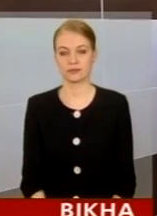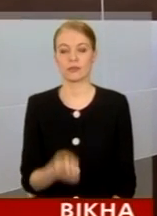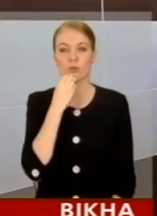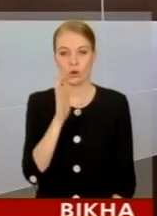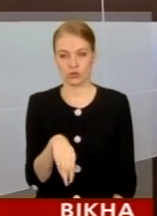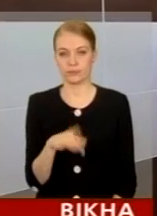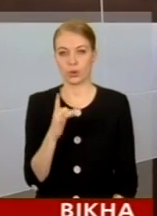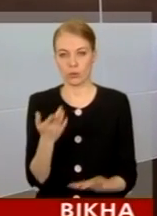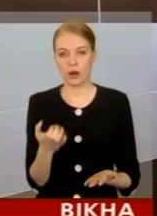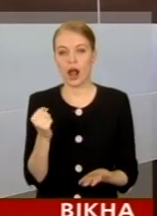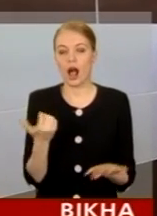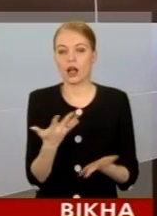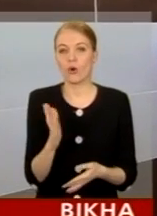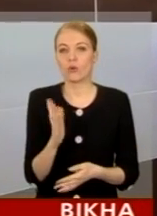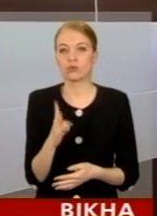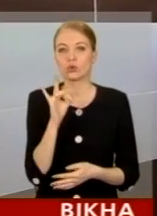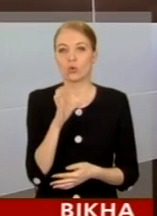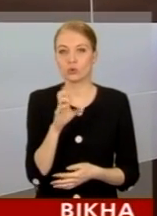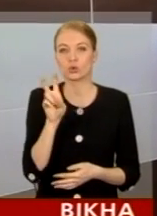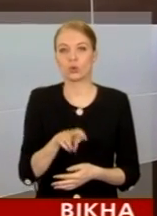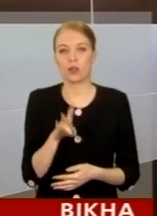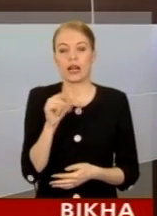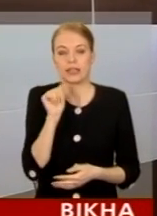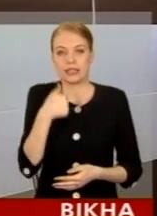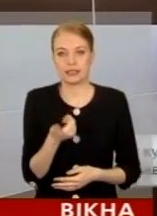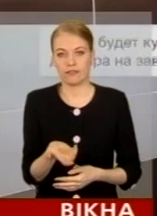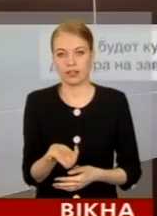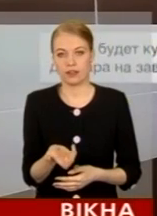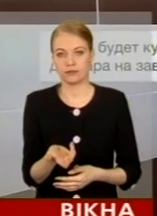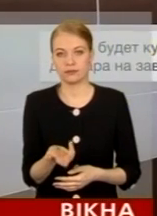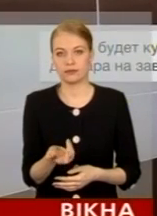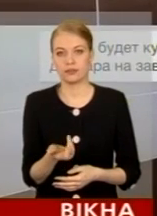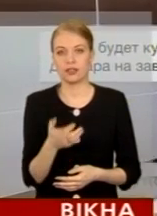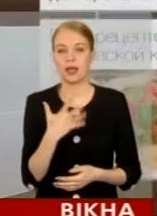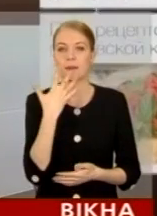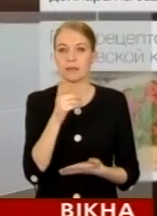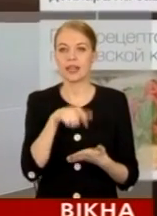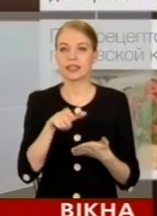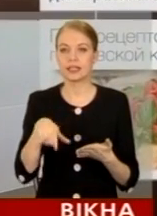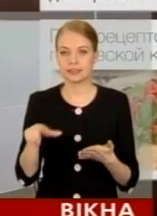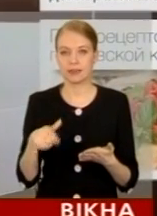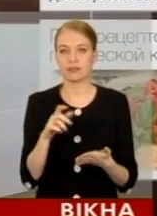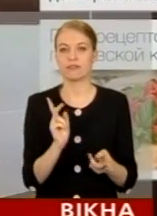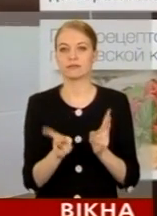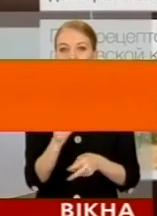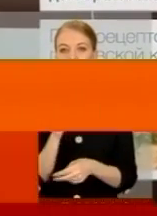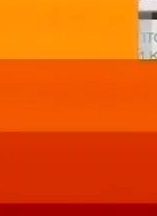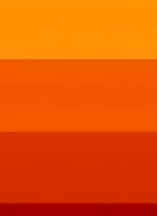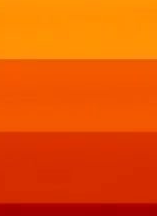Окей, рубль. Какой будет курс доллара на завтра? 5 рецептов куревской каши.